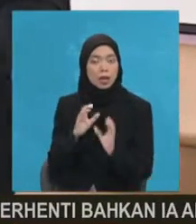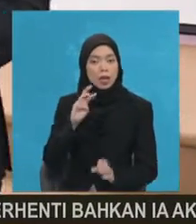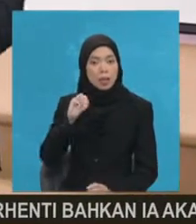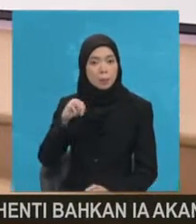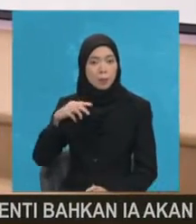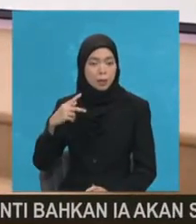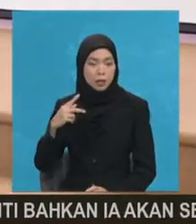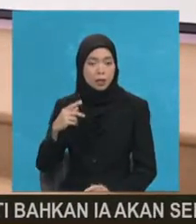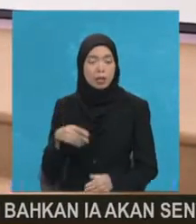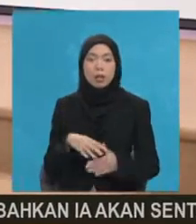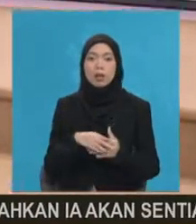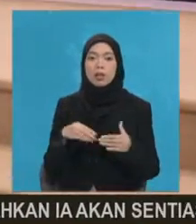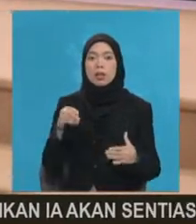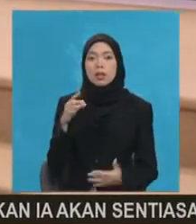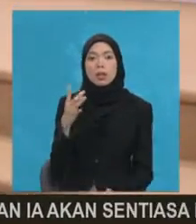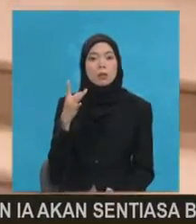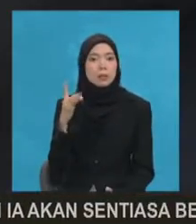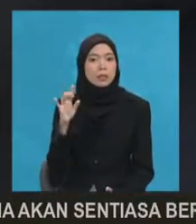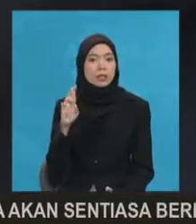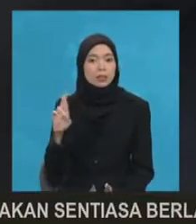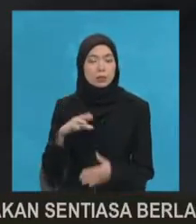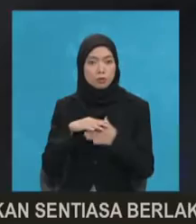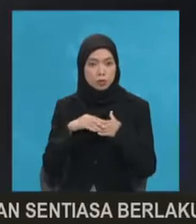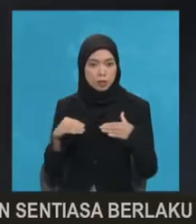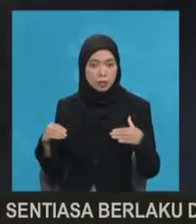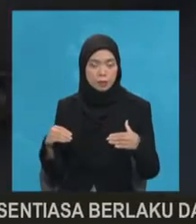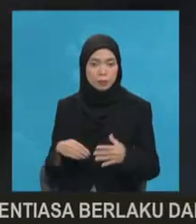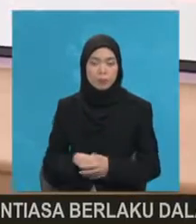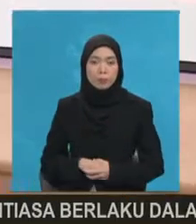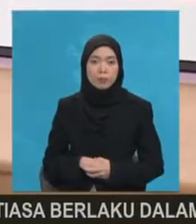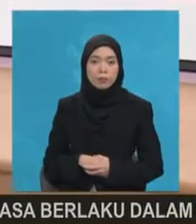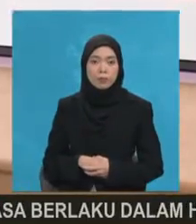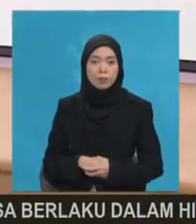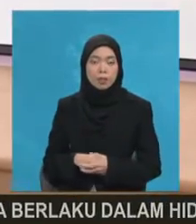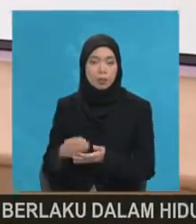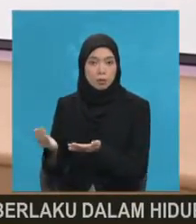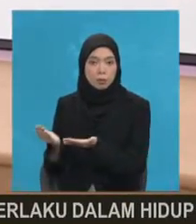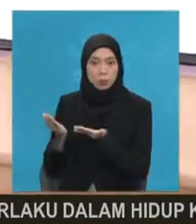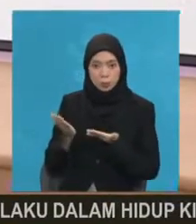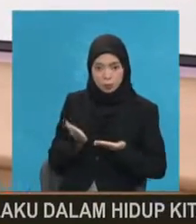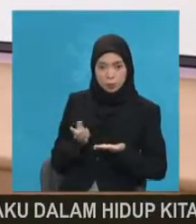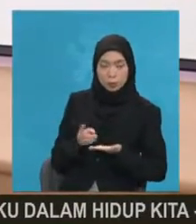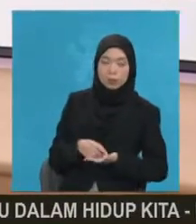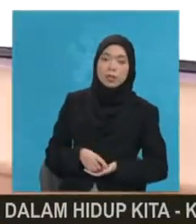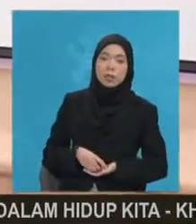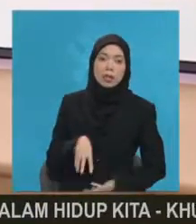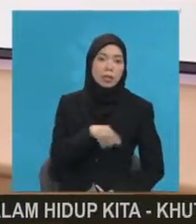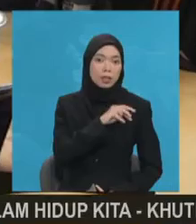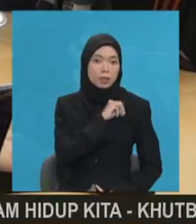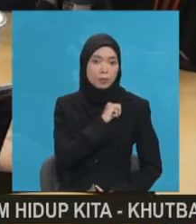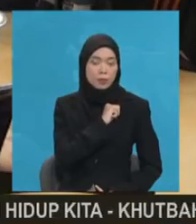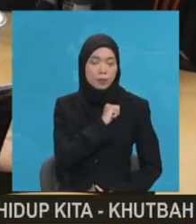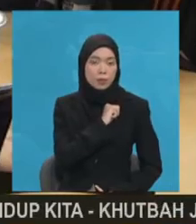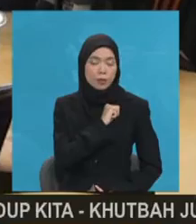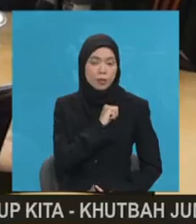berjumlah 18204 puluh satu Linkin sumbangan diterima oleh yang berhormat Datuk Seri setya.com Haji